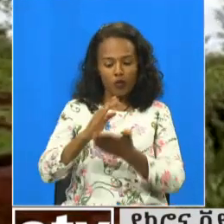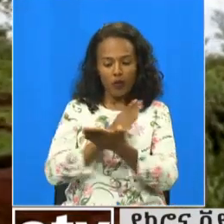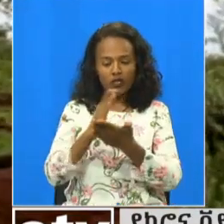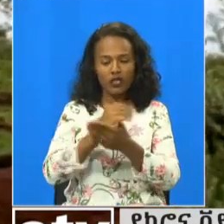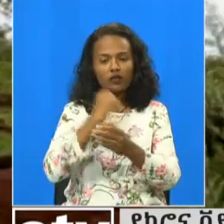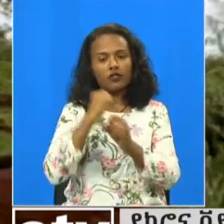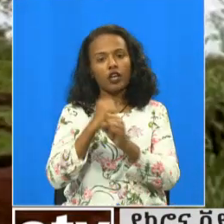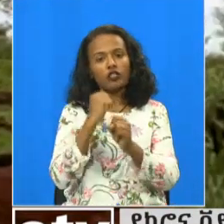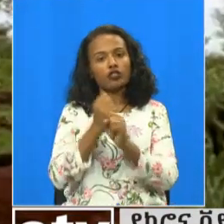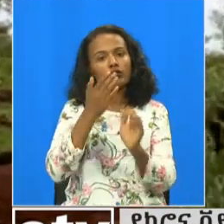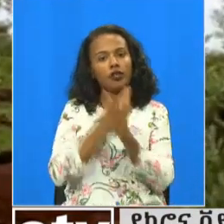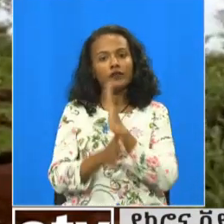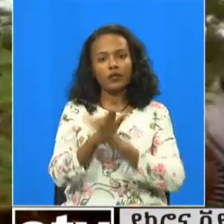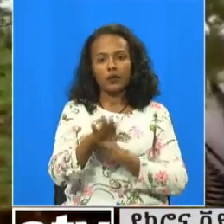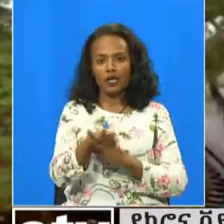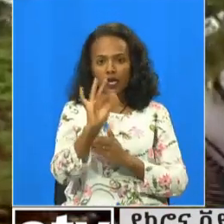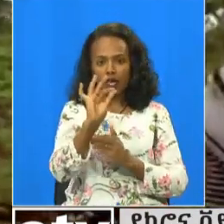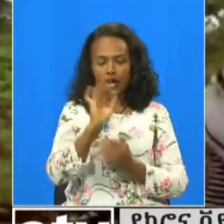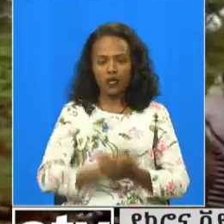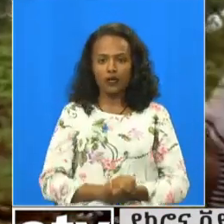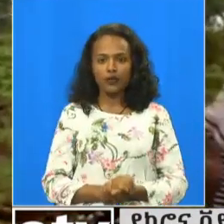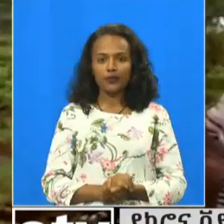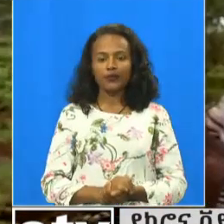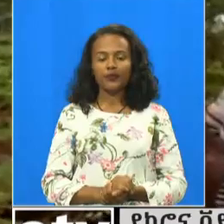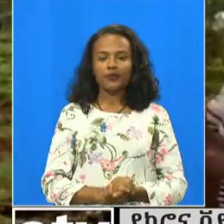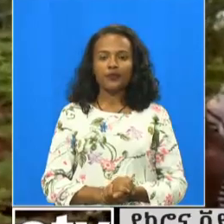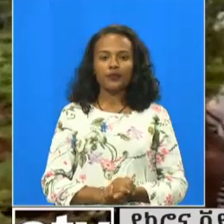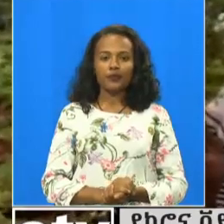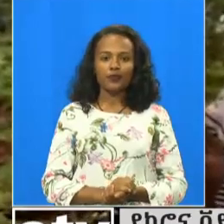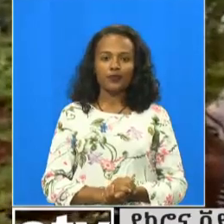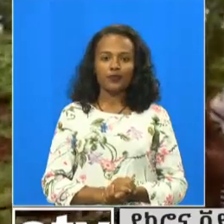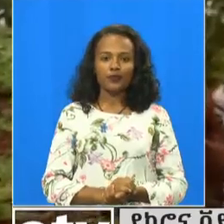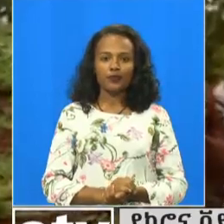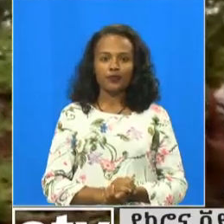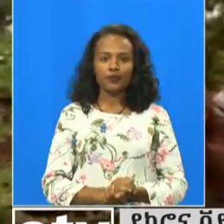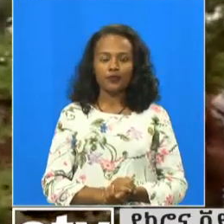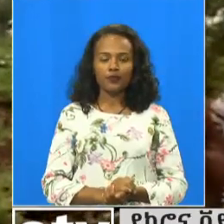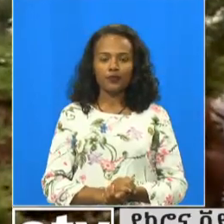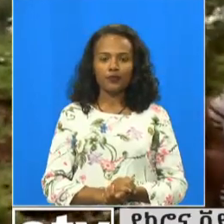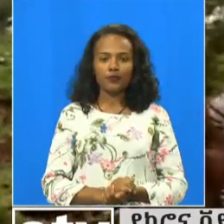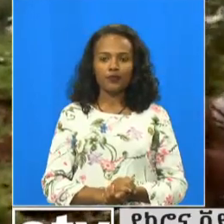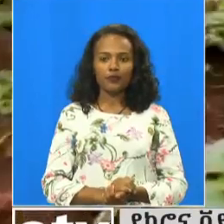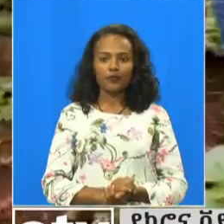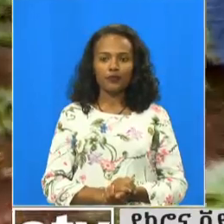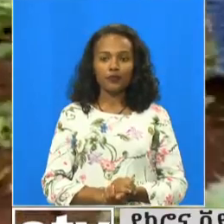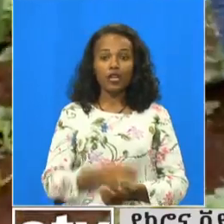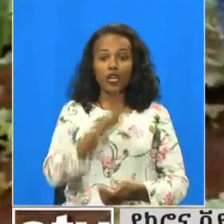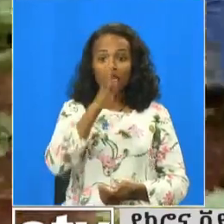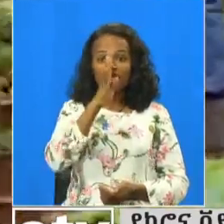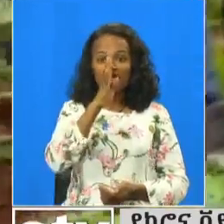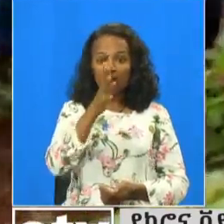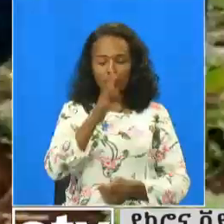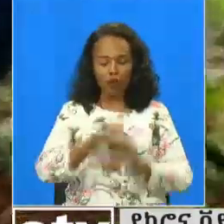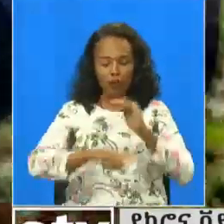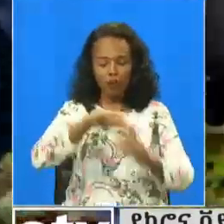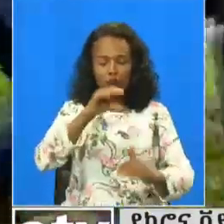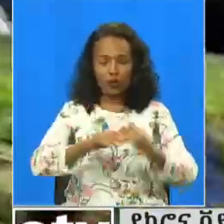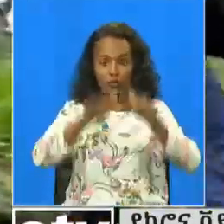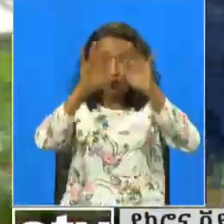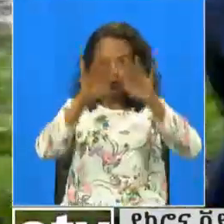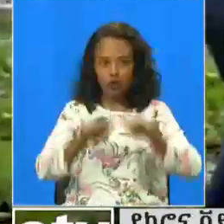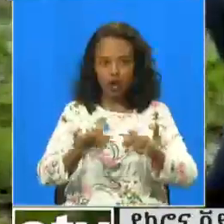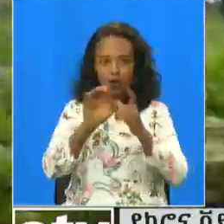ስራችንን እያከናወንን እንገኛለን። ለንሰሮባቴ ወሊ ወልቃባቴ ሚሶኒ አካጋሪ ጅራ የተፈጠረውን ምቹ የዝናብ